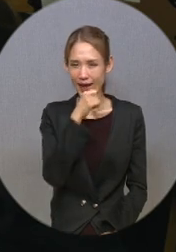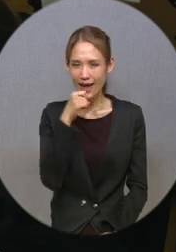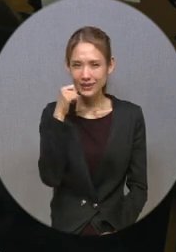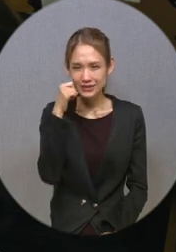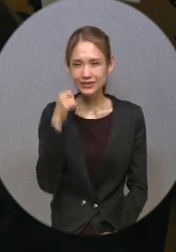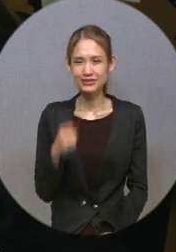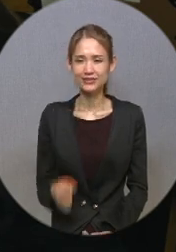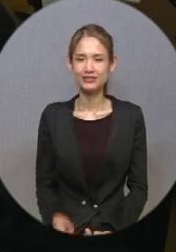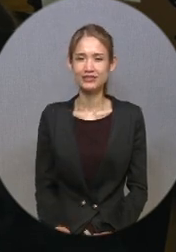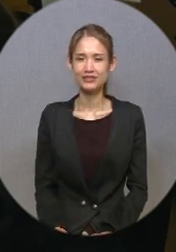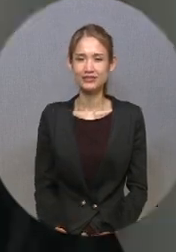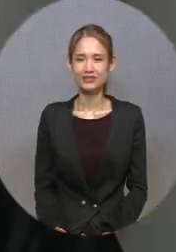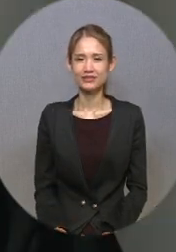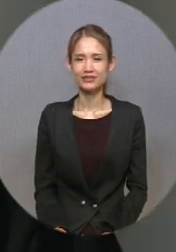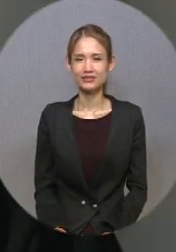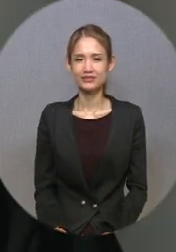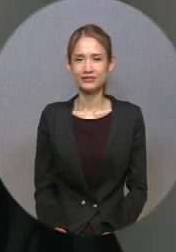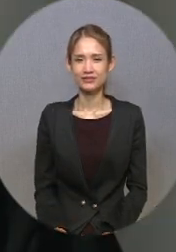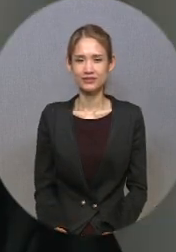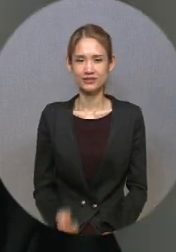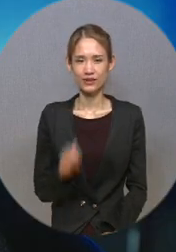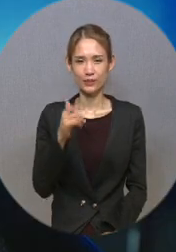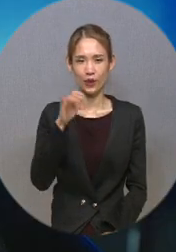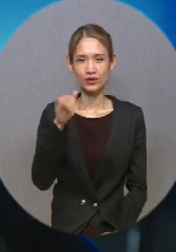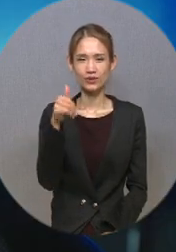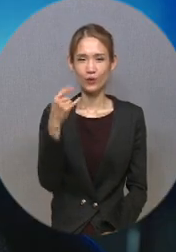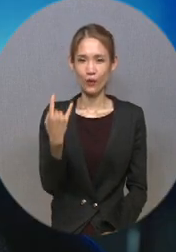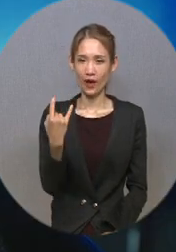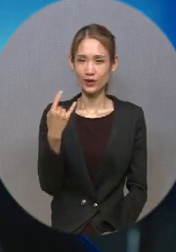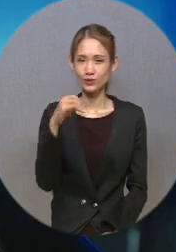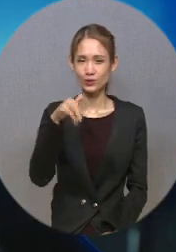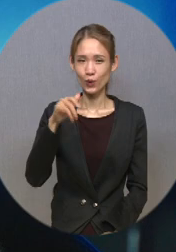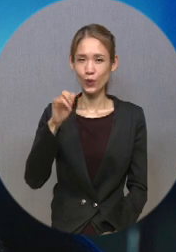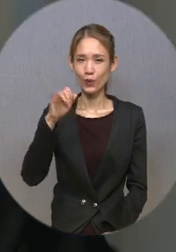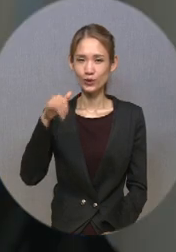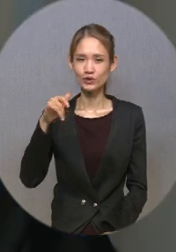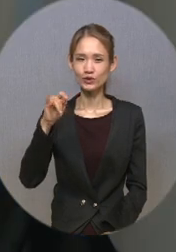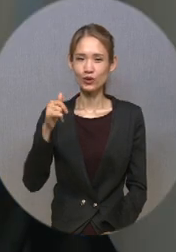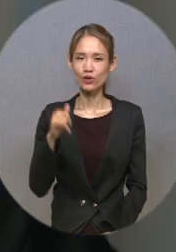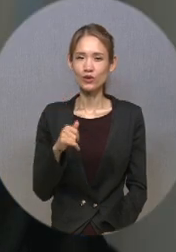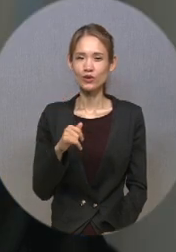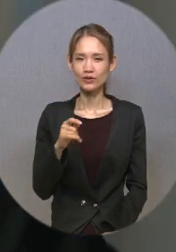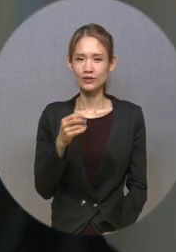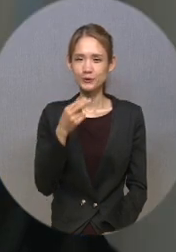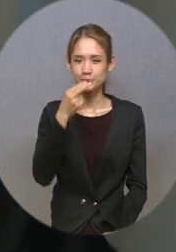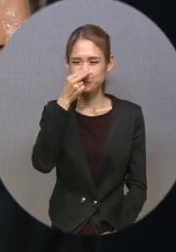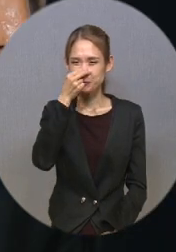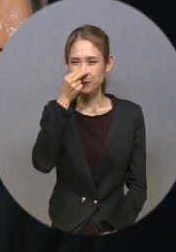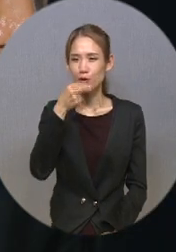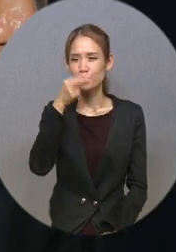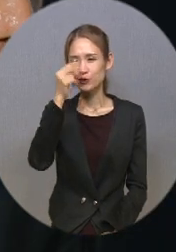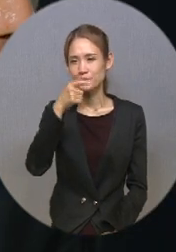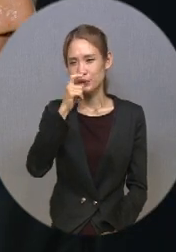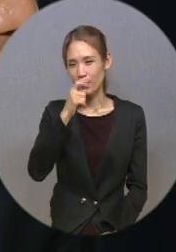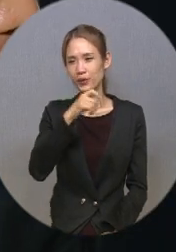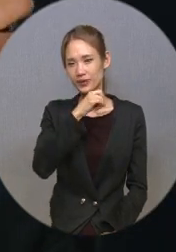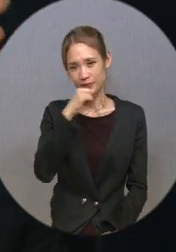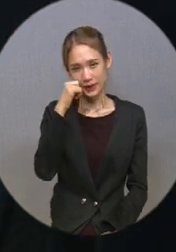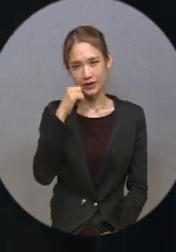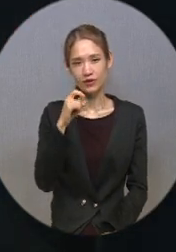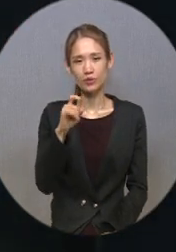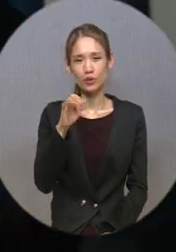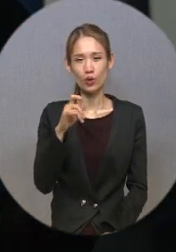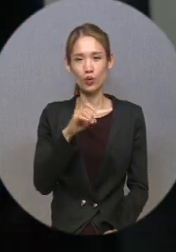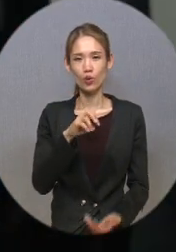아, 과장까지 우리가 알게 됐네. 멸치회, 초무침회, 멸치 초무침회. 약간 소주 땡기는 맛이어가지고 그 멸치를